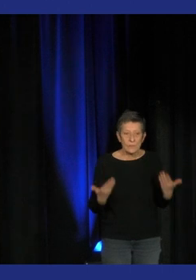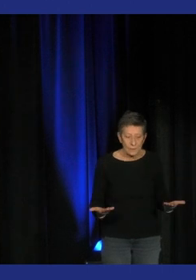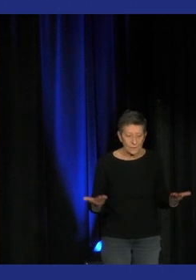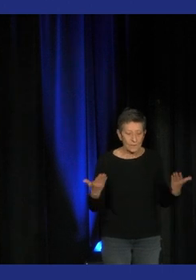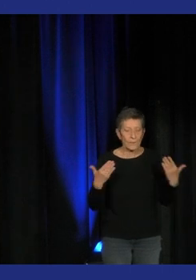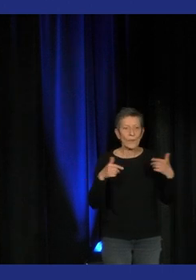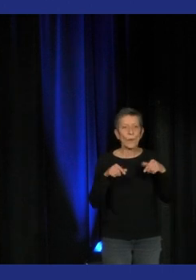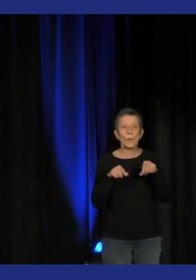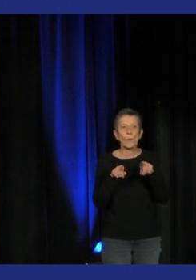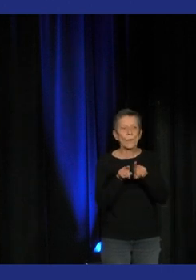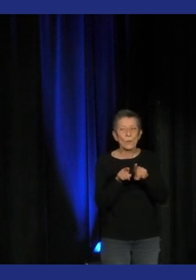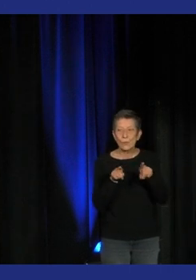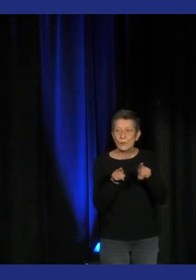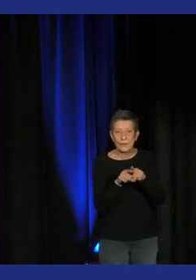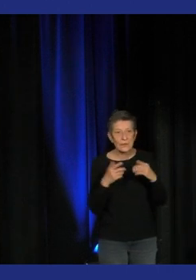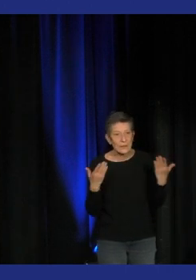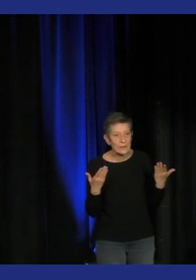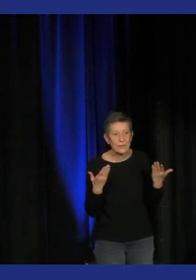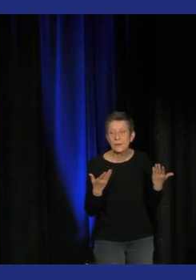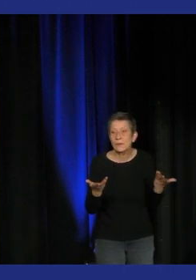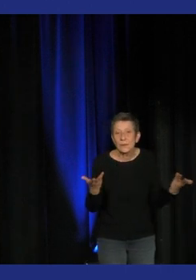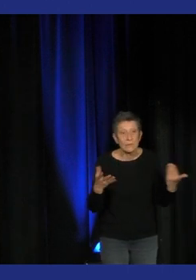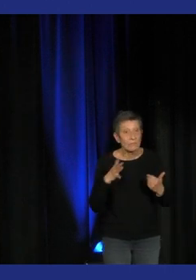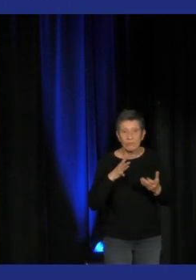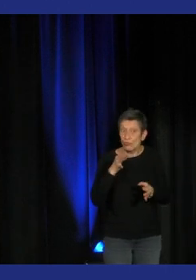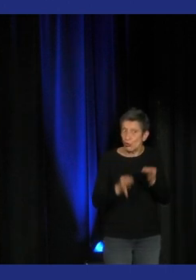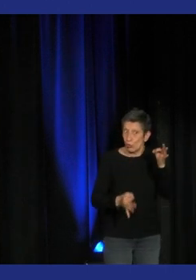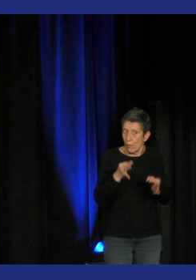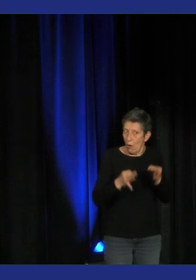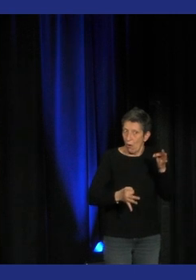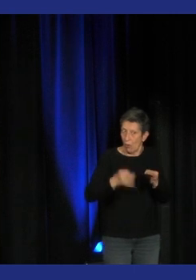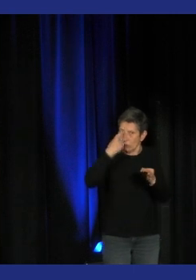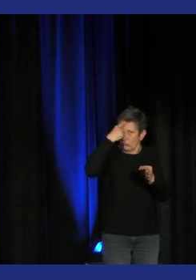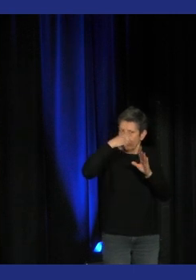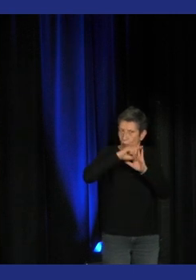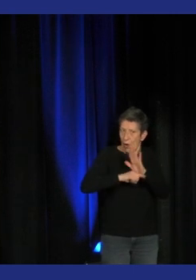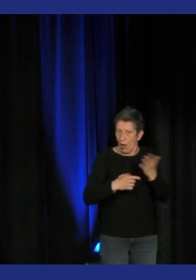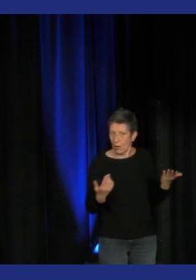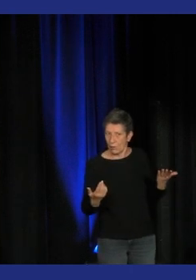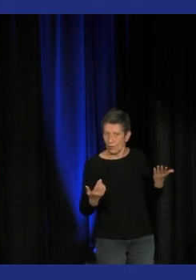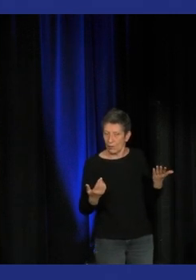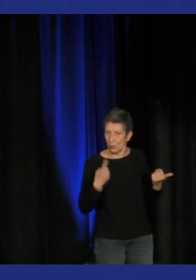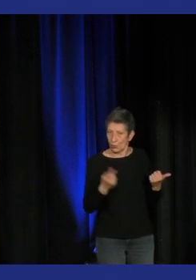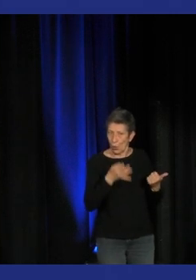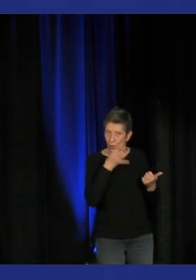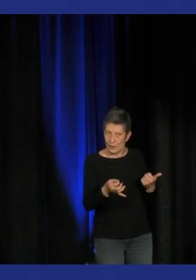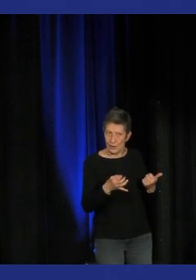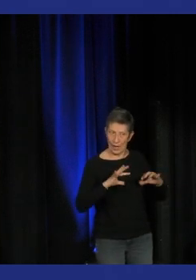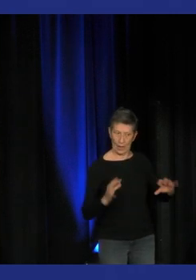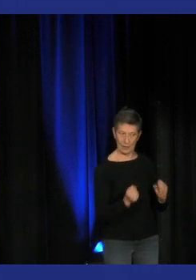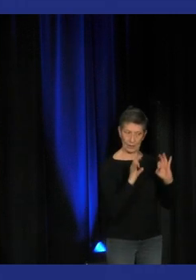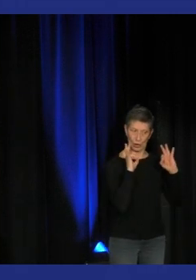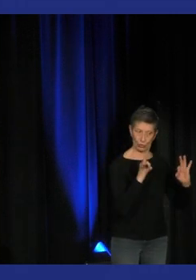sur l'idée qu'il y a un jugement, donc, comme je disais, un jugement moral qui associe les bonnes capacités au bon corps. C'est comme ça qu'on